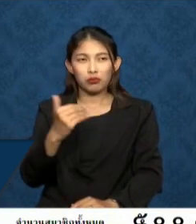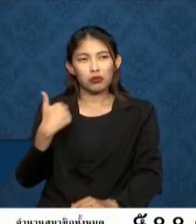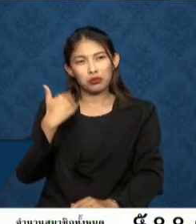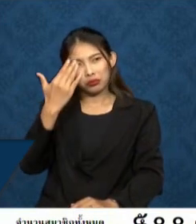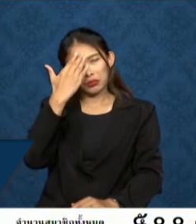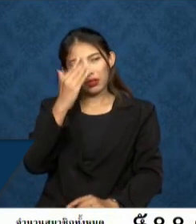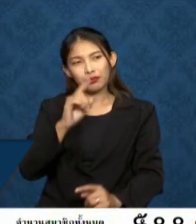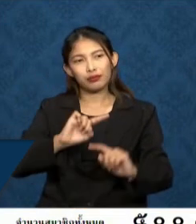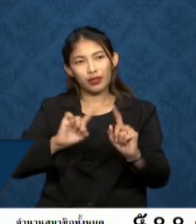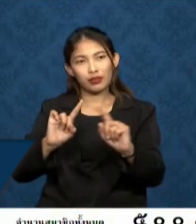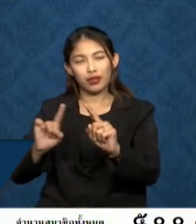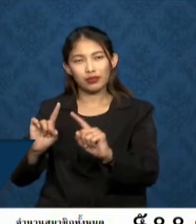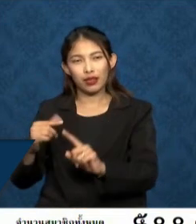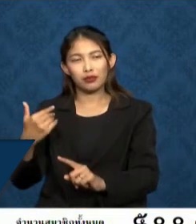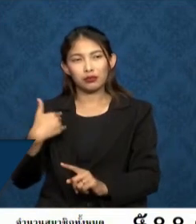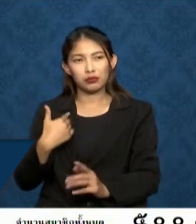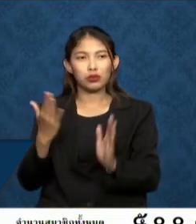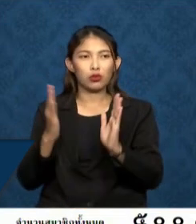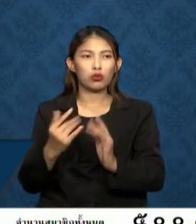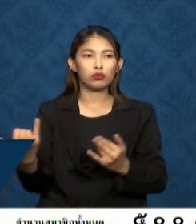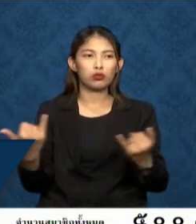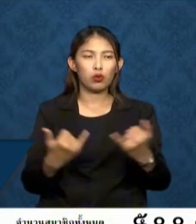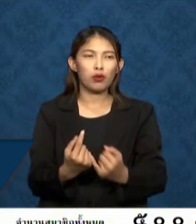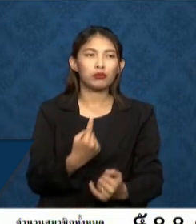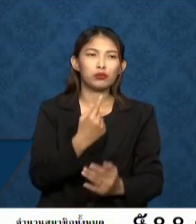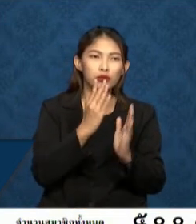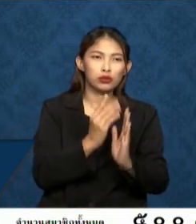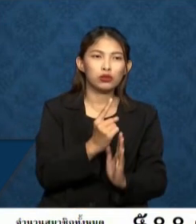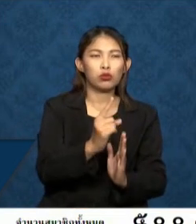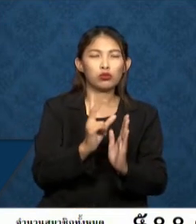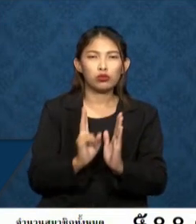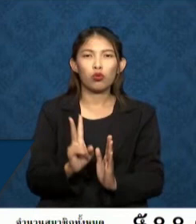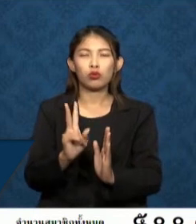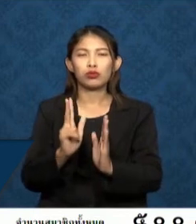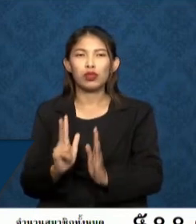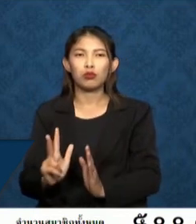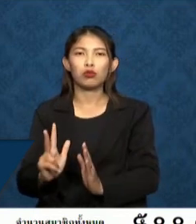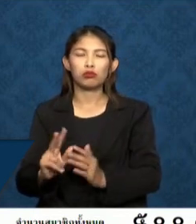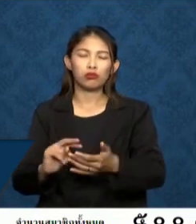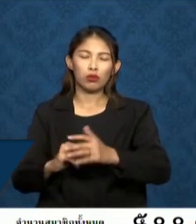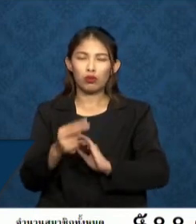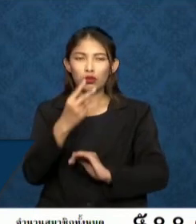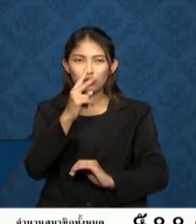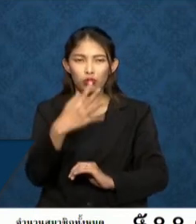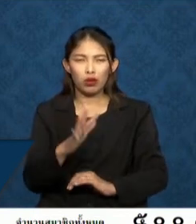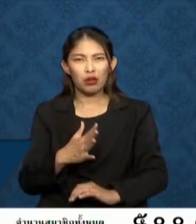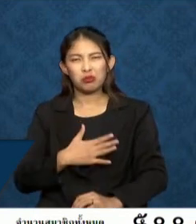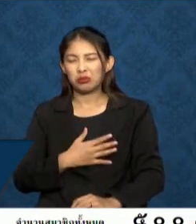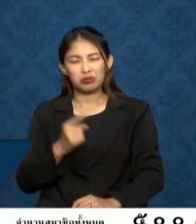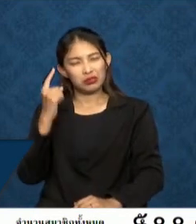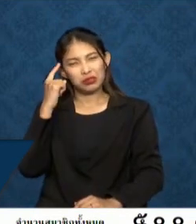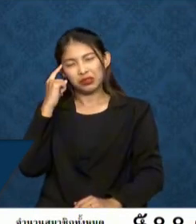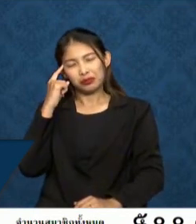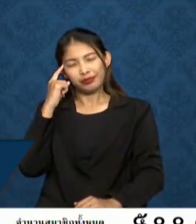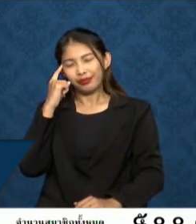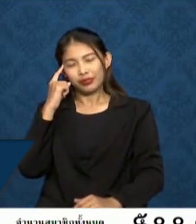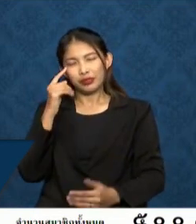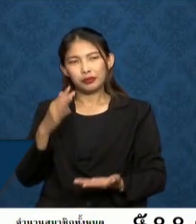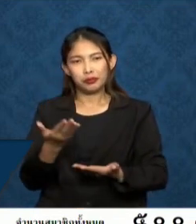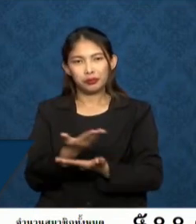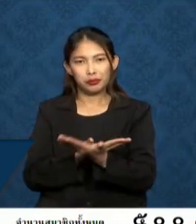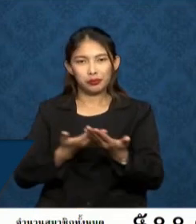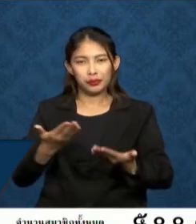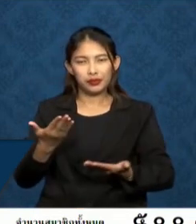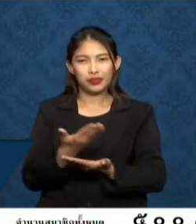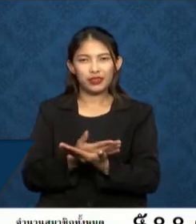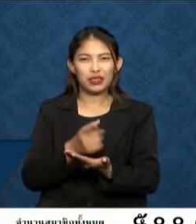ข้าร่วมประมาณ1คน2คน3คนแบบนี้นะครับก็ทำให้ผมไม่สามารถที่จะพิจารณา